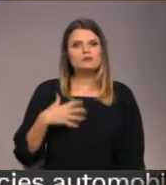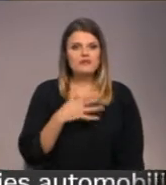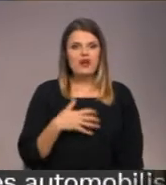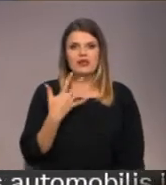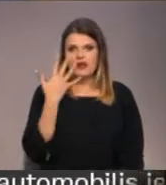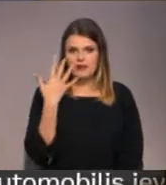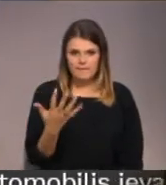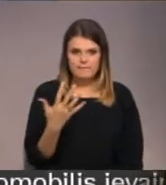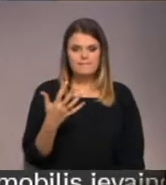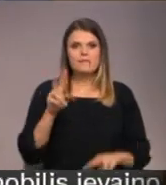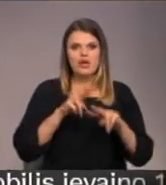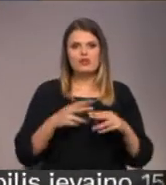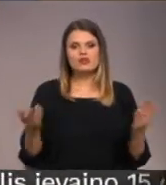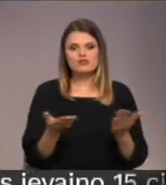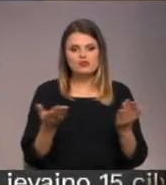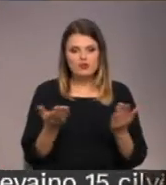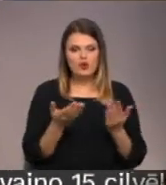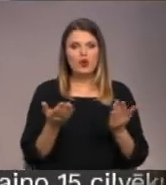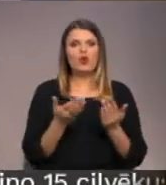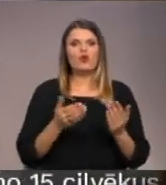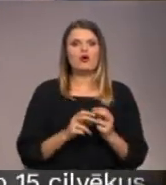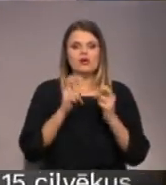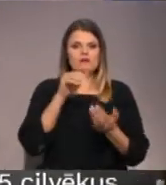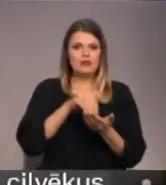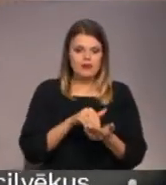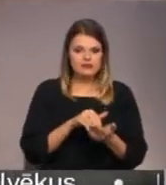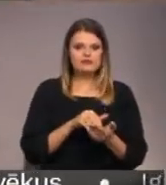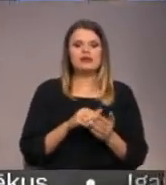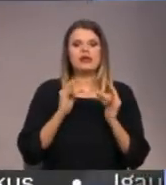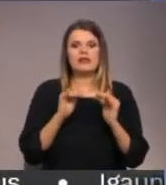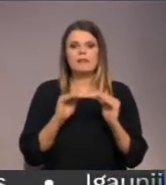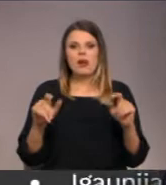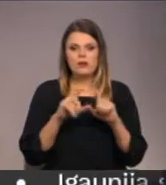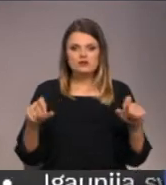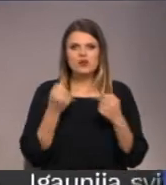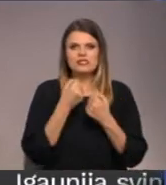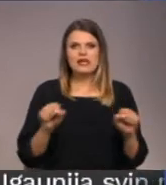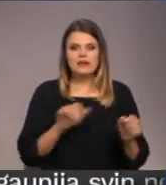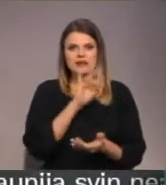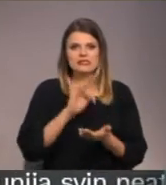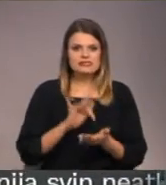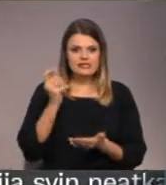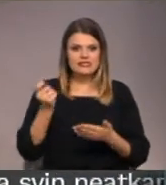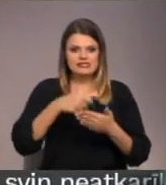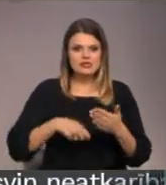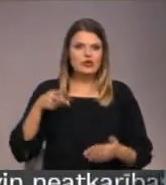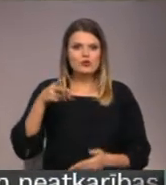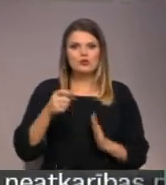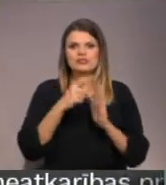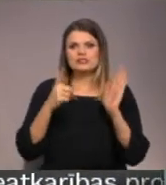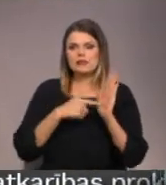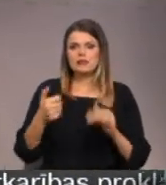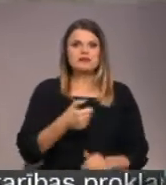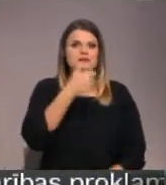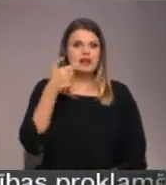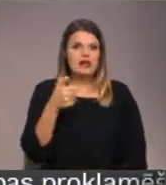5 punktu vietas, kur vajag tam liftam apstāties. Rudbāržu internāta pamatskola rehabilitācijas centrs slēdza 2017.